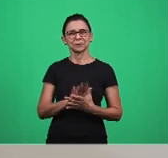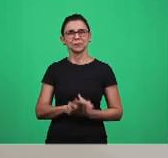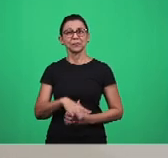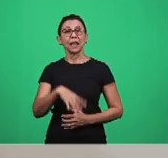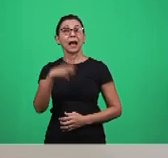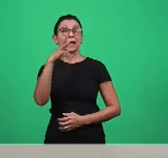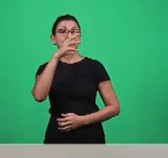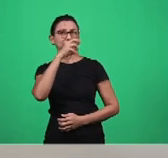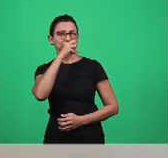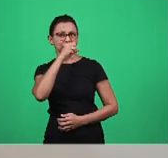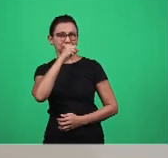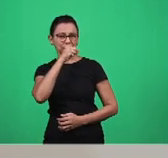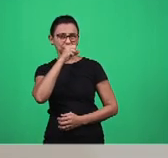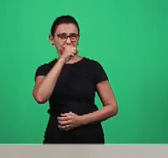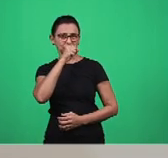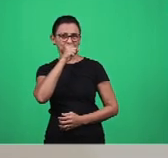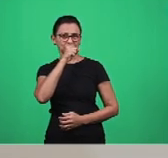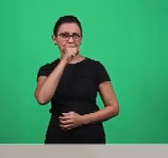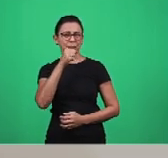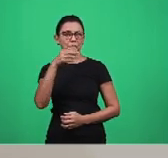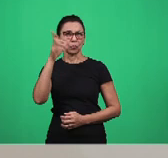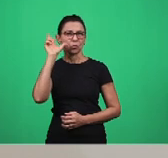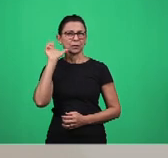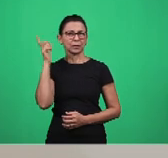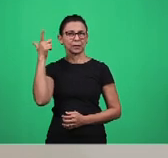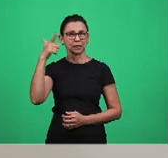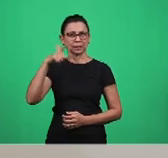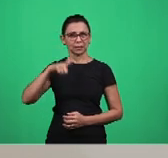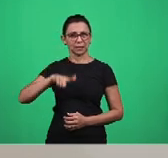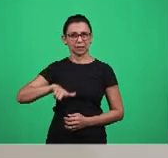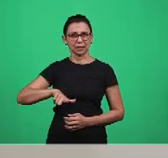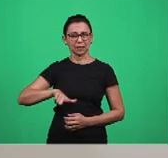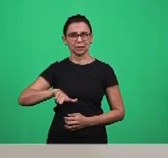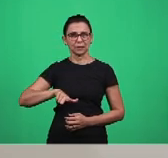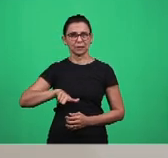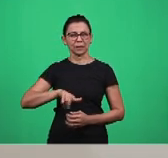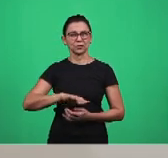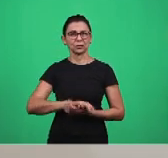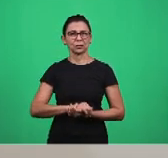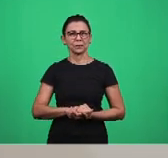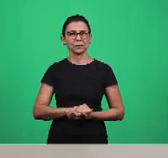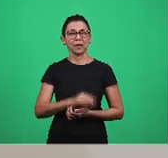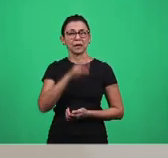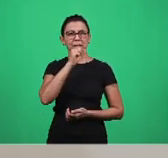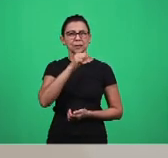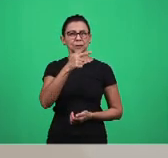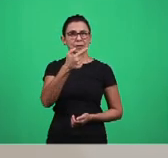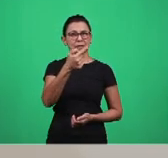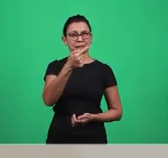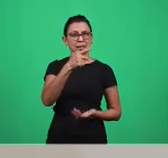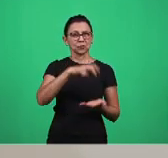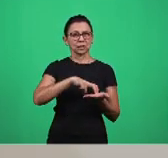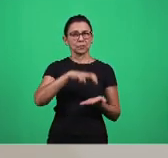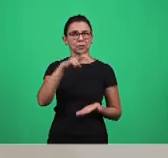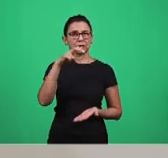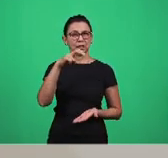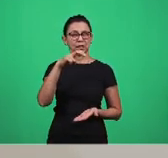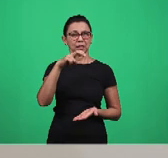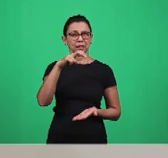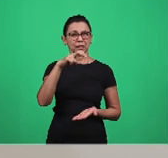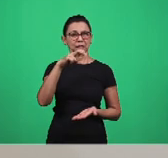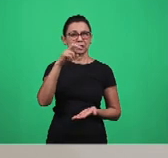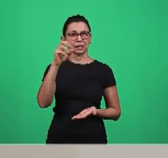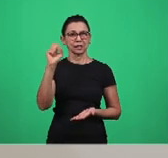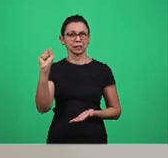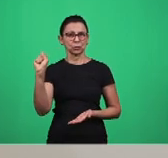2 fois. À 7h, de 7h à 8h dans la chaîne Rede TV et de 9 à